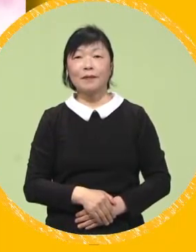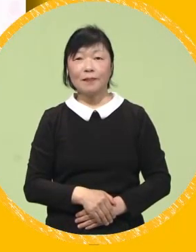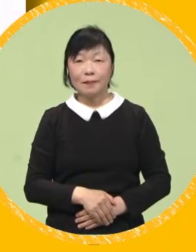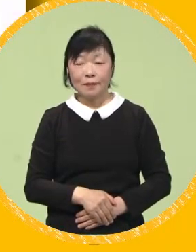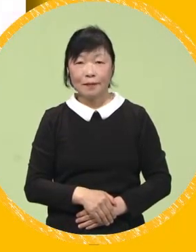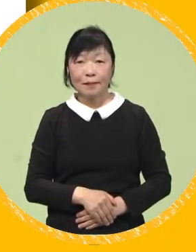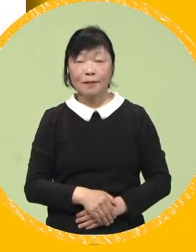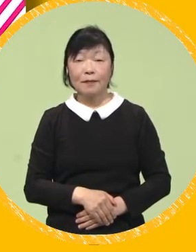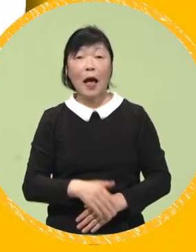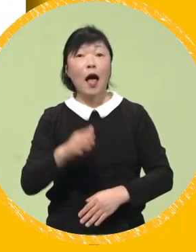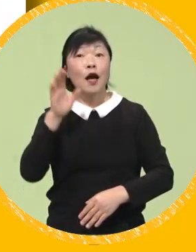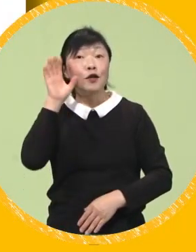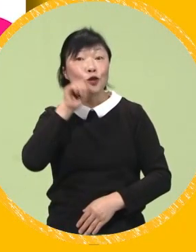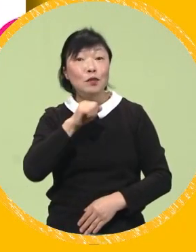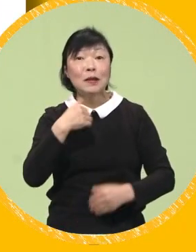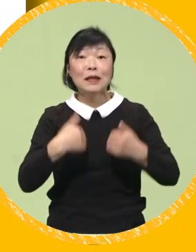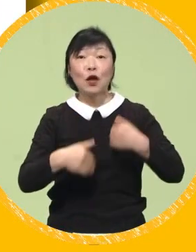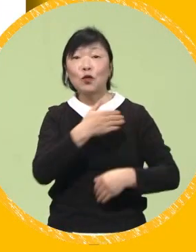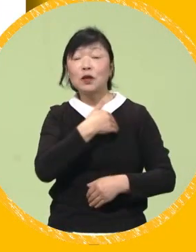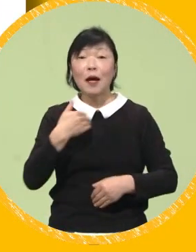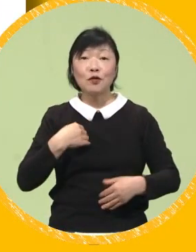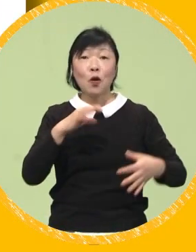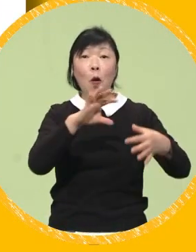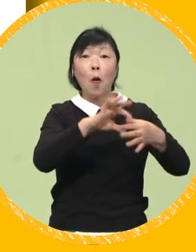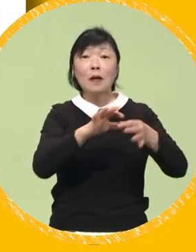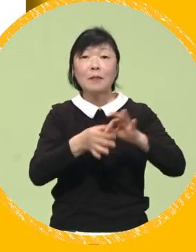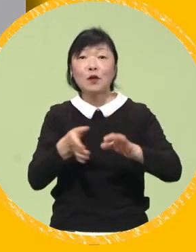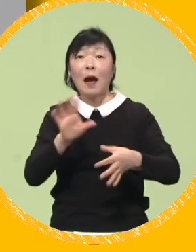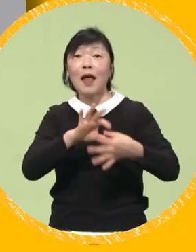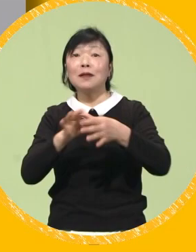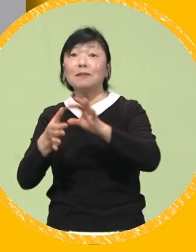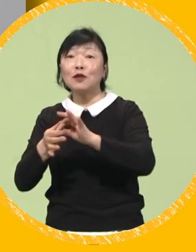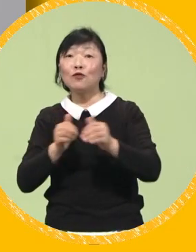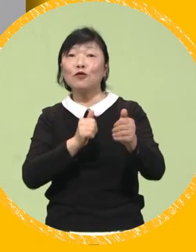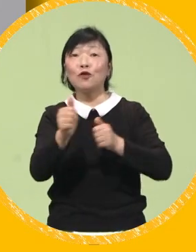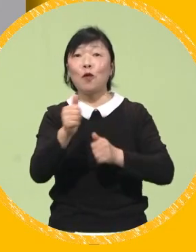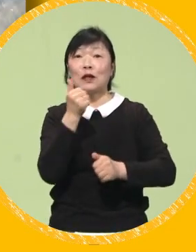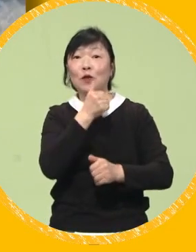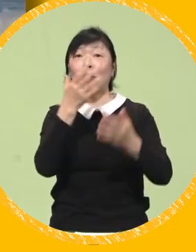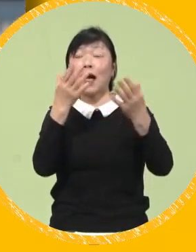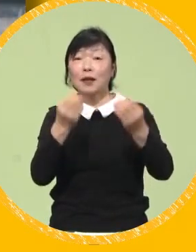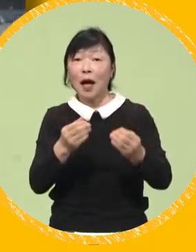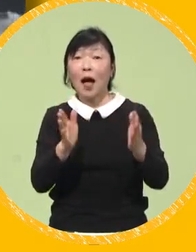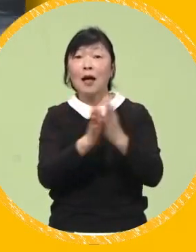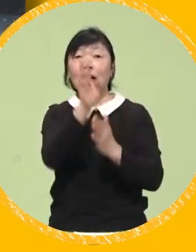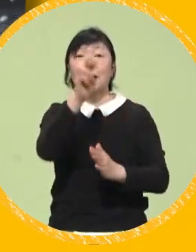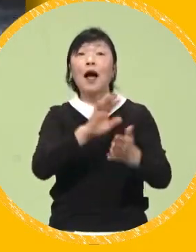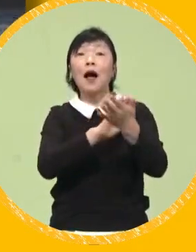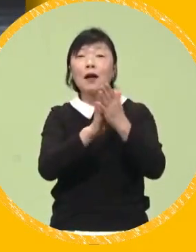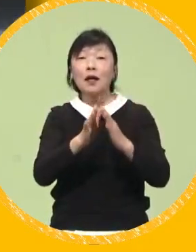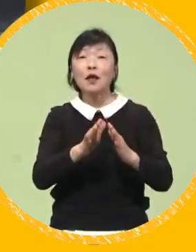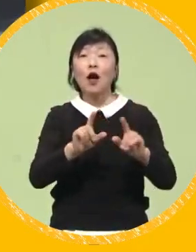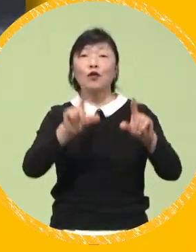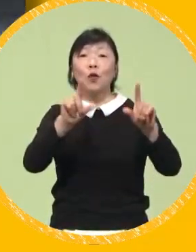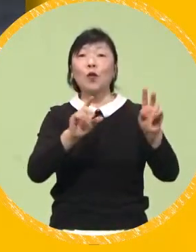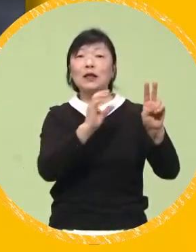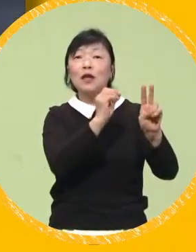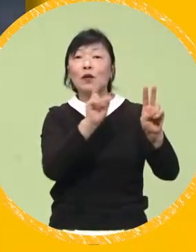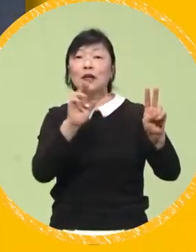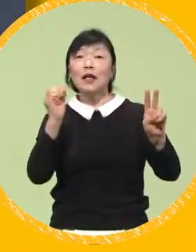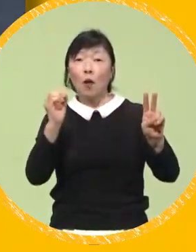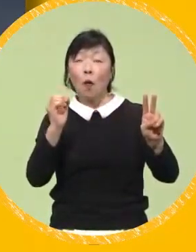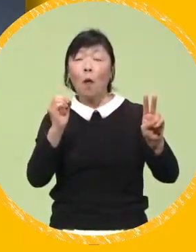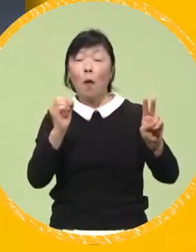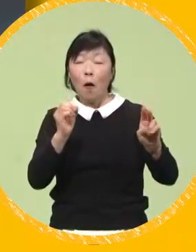さて趣味として楽しめるオリンピックパラリンピック競技を紹介してきましたが神奈川県では東京2020大会に